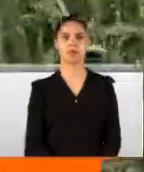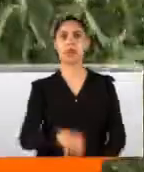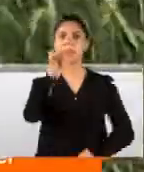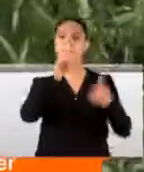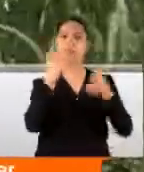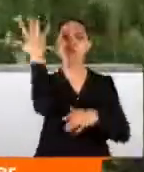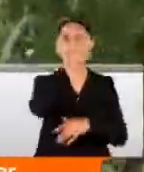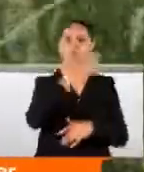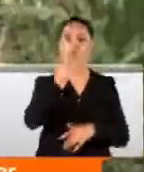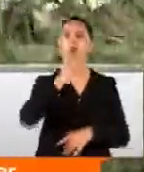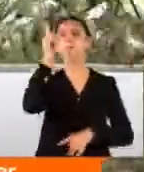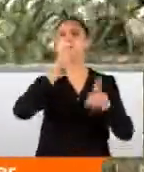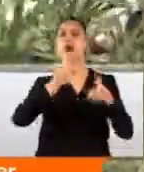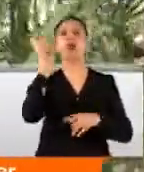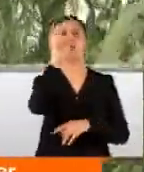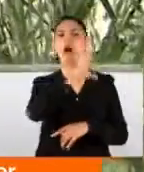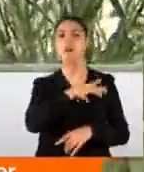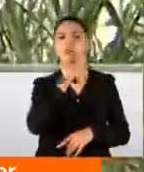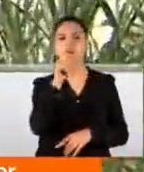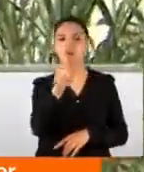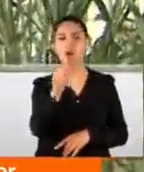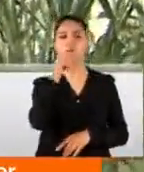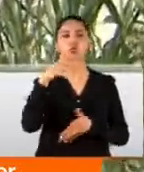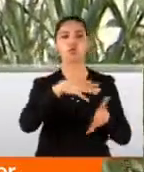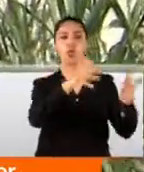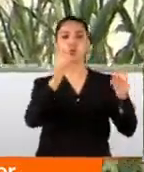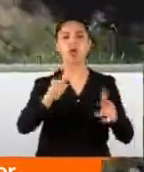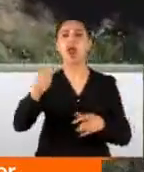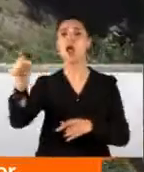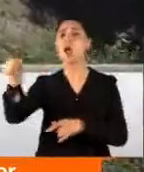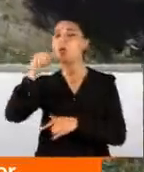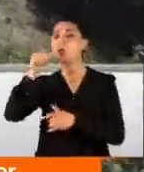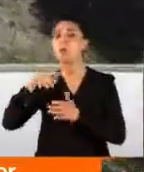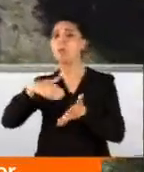Bazen siyah, bazen mavi akıyor. Hem de bu dere baraja dökülüyor.